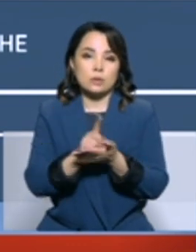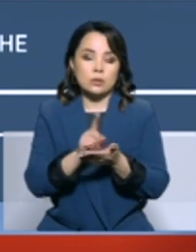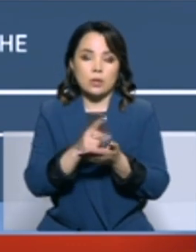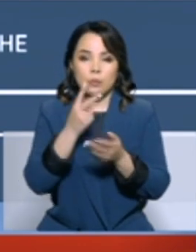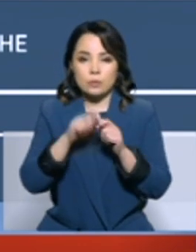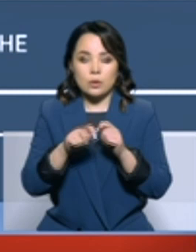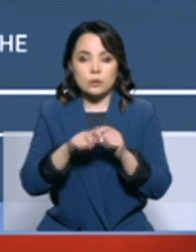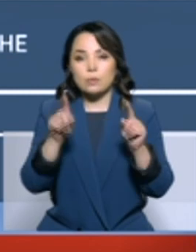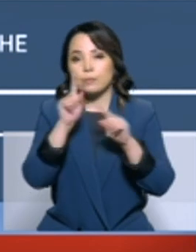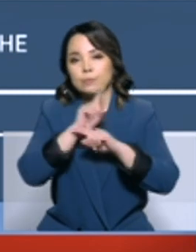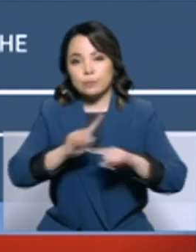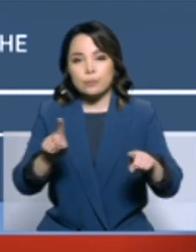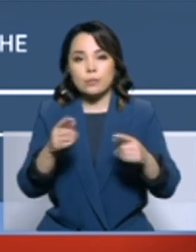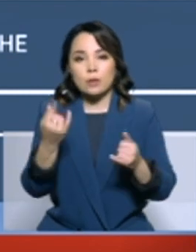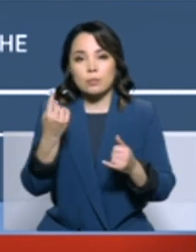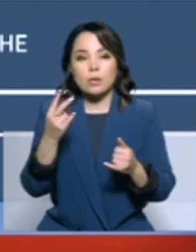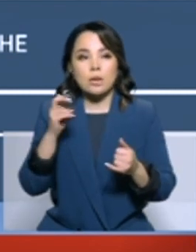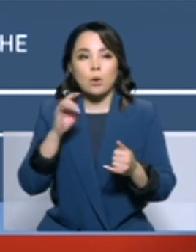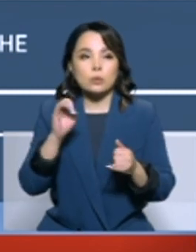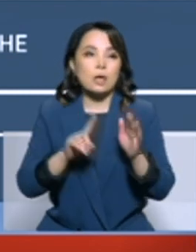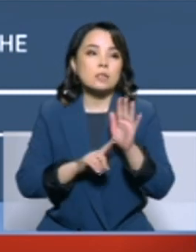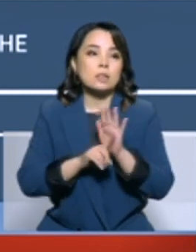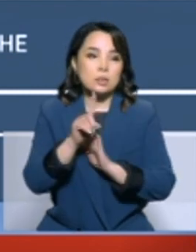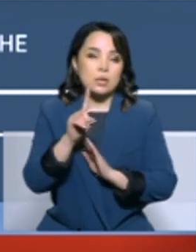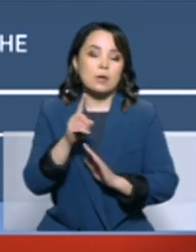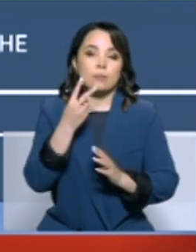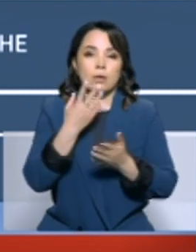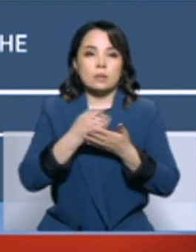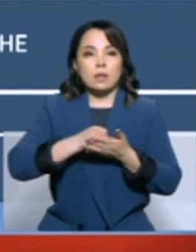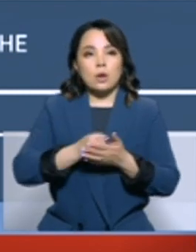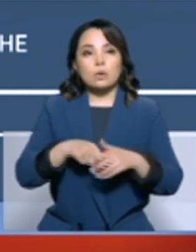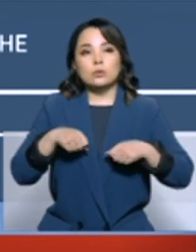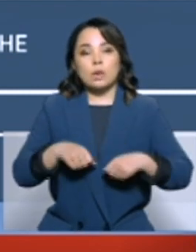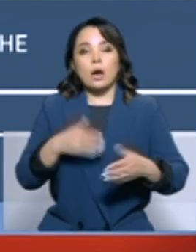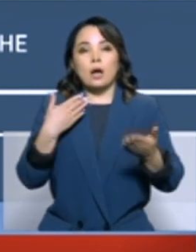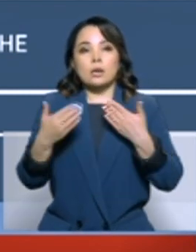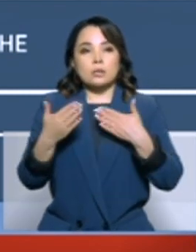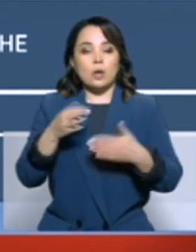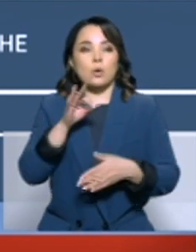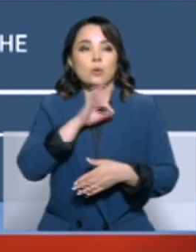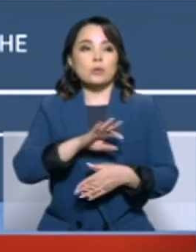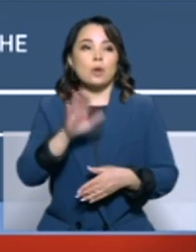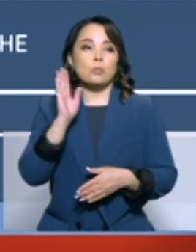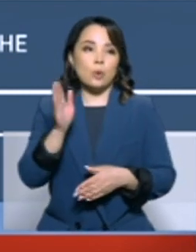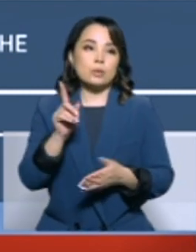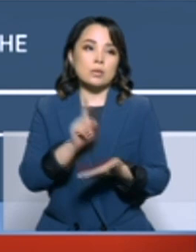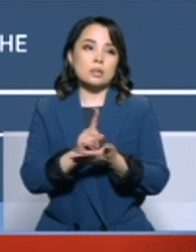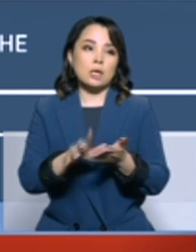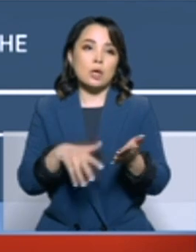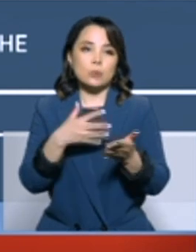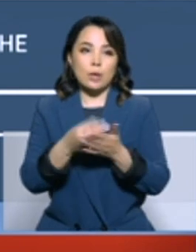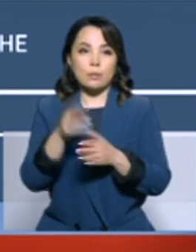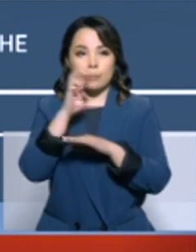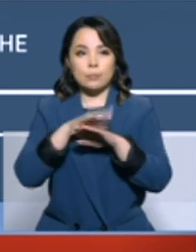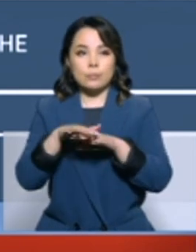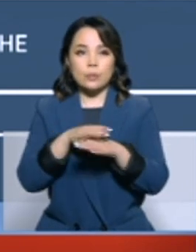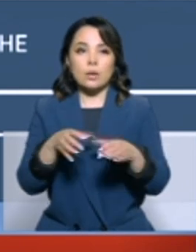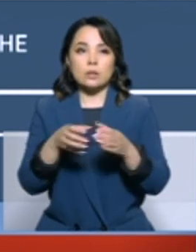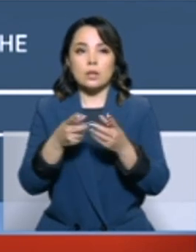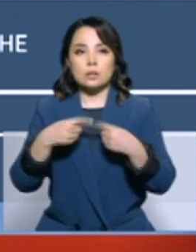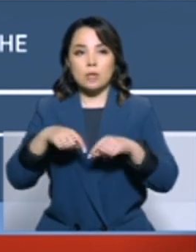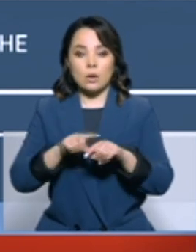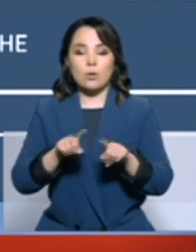Бұл өзгерістер осы жылдың 1-ші наурызынан бастап туындаған құқықтық қатынастарға қолданылады. Салық төлеушілерге мемлекеттік кірістер